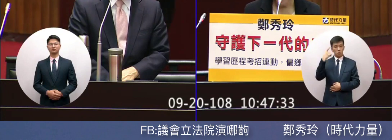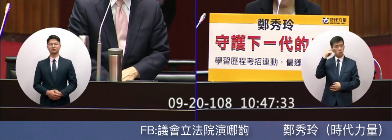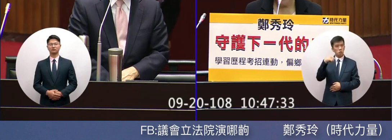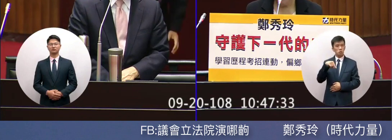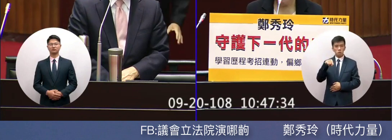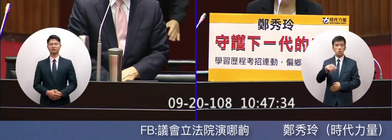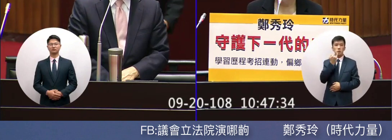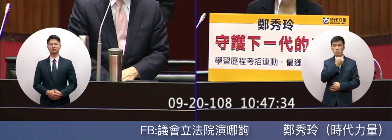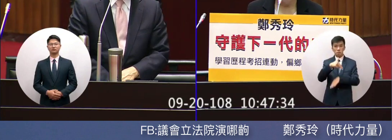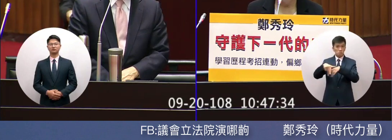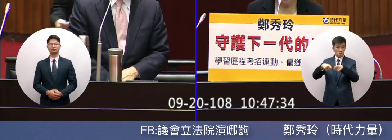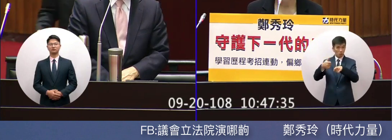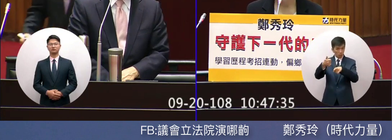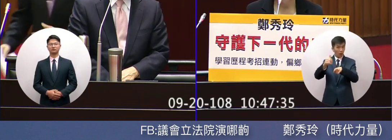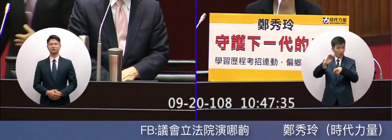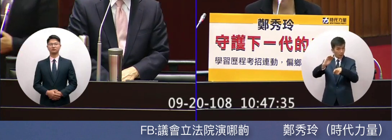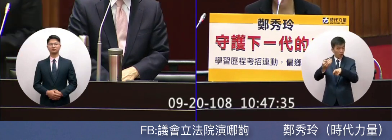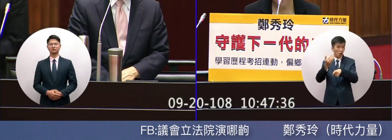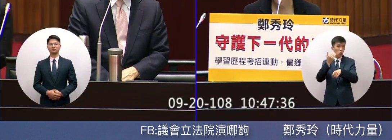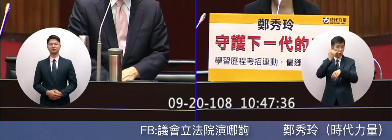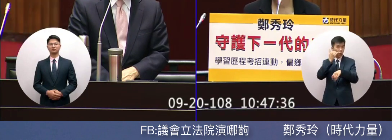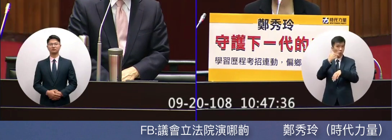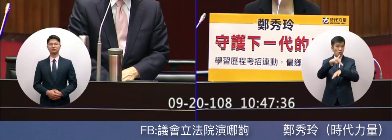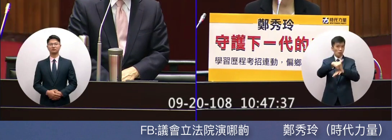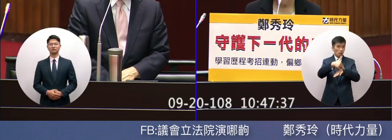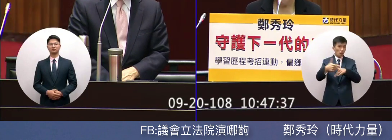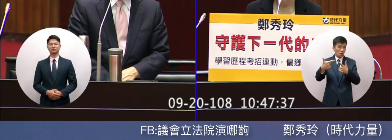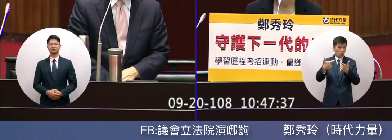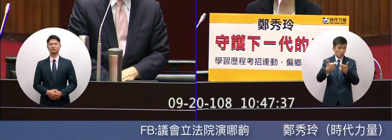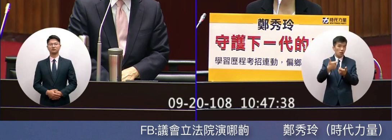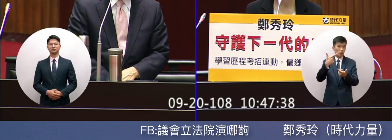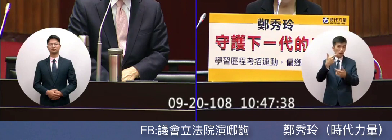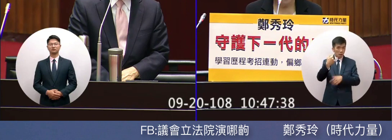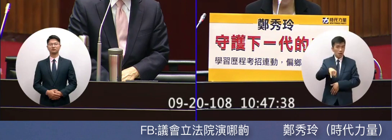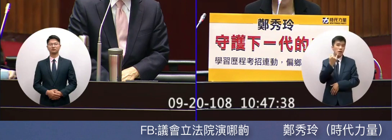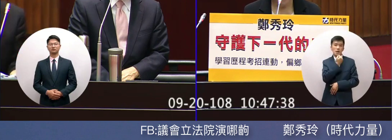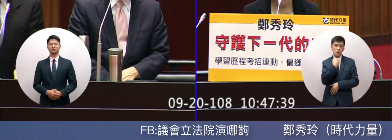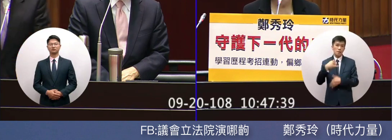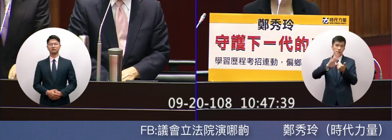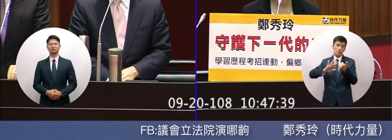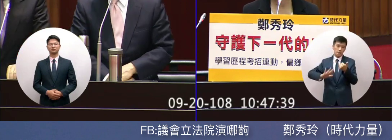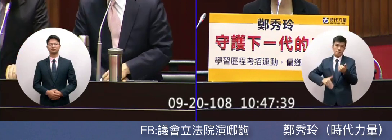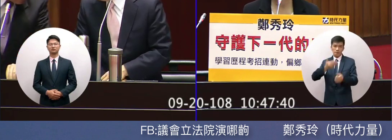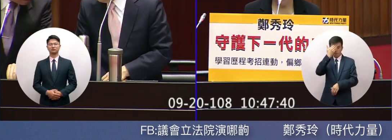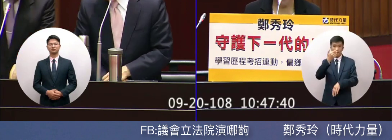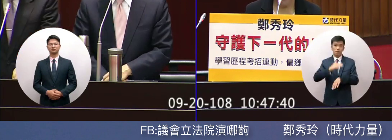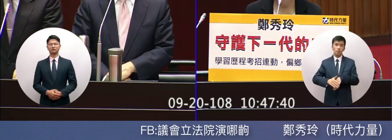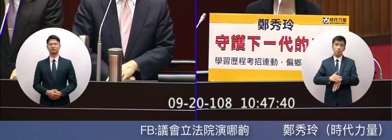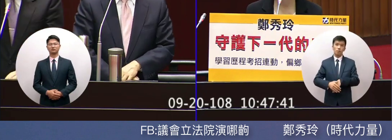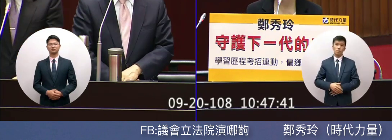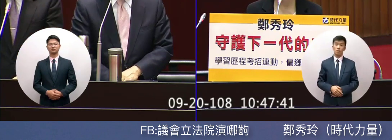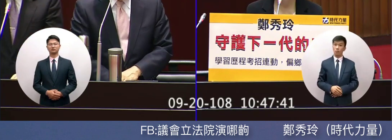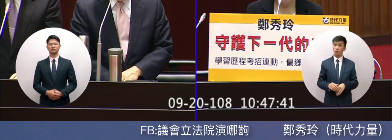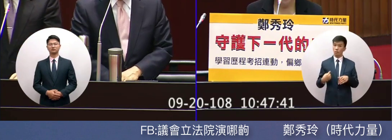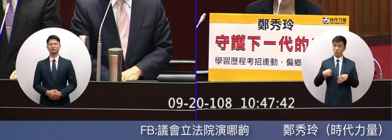政，那经过这样的一个不好的配套措施，很可能会变成大灾难啊！所以我今天就